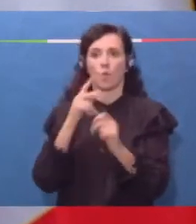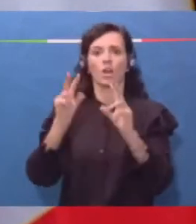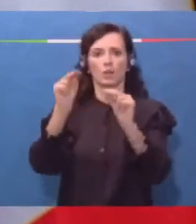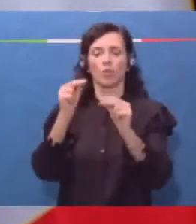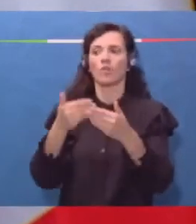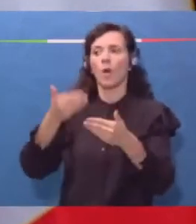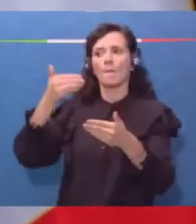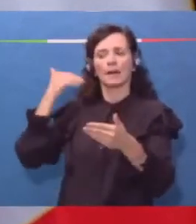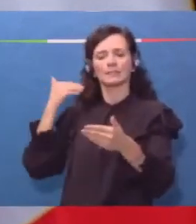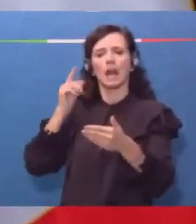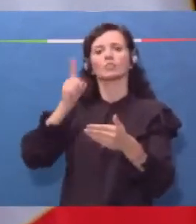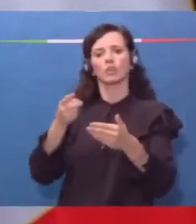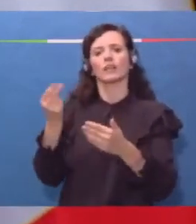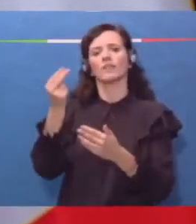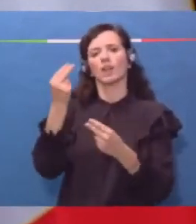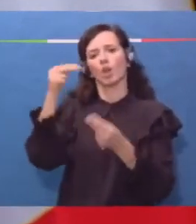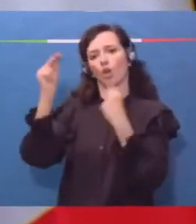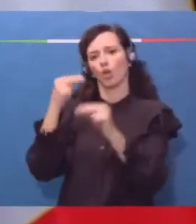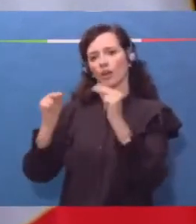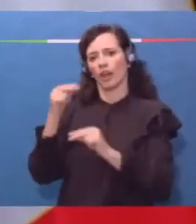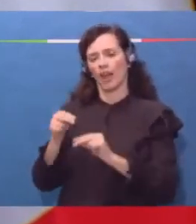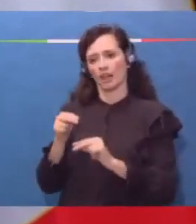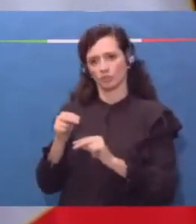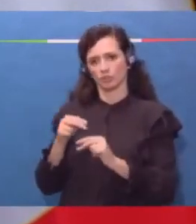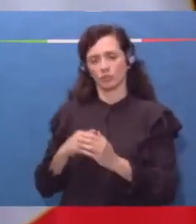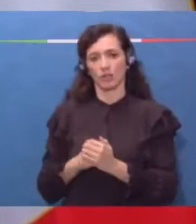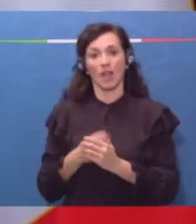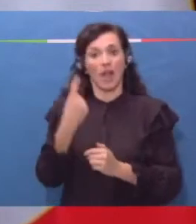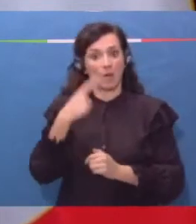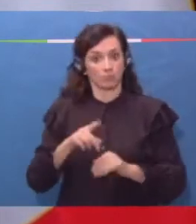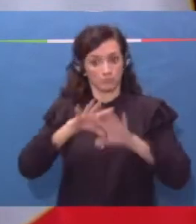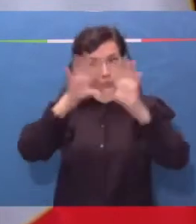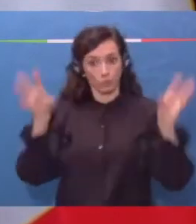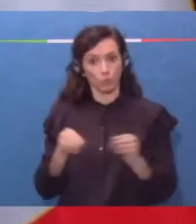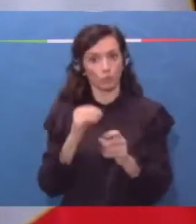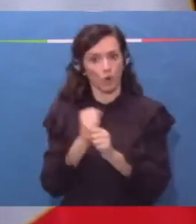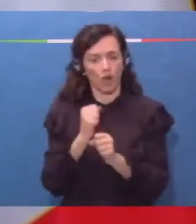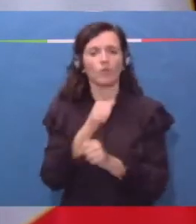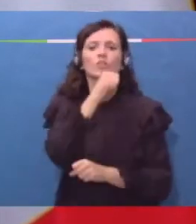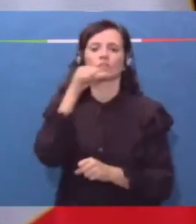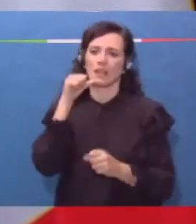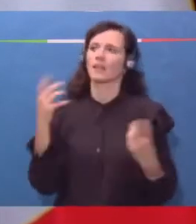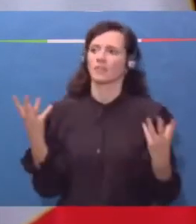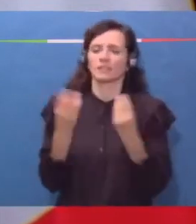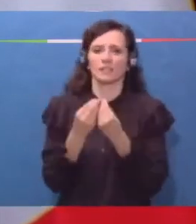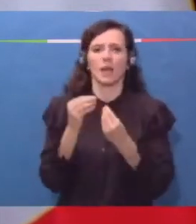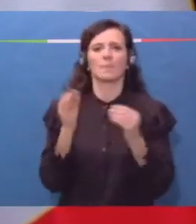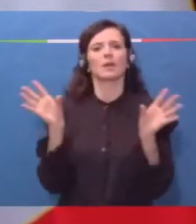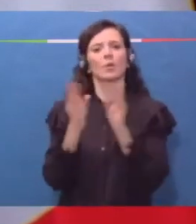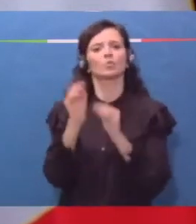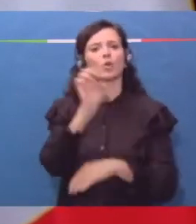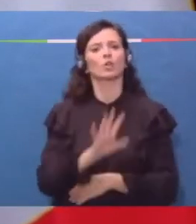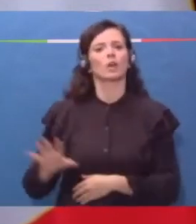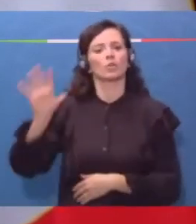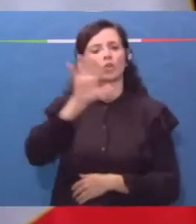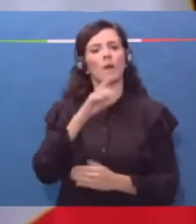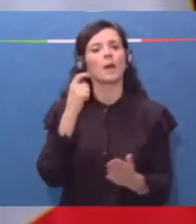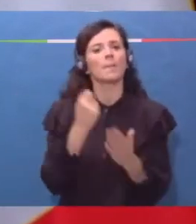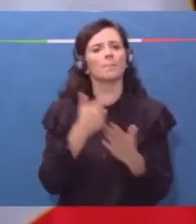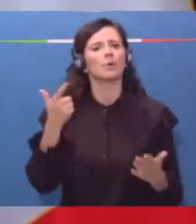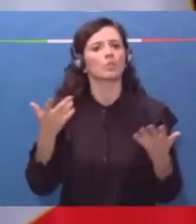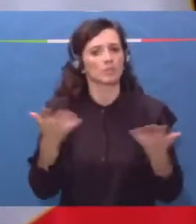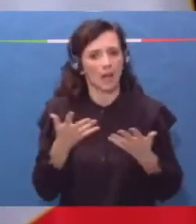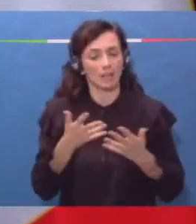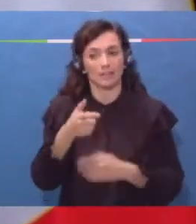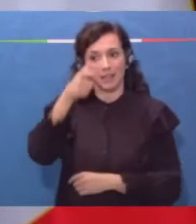disegnare. Tutto questo va fatto con l'Unione Europea, ma è importante che i paesi si